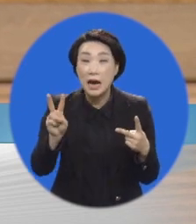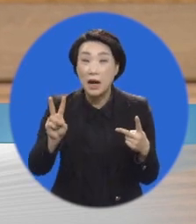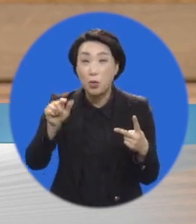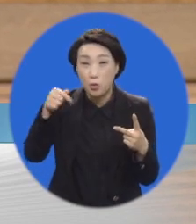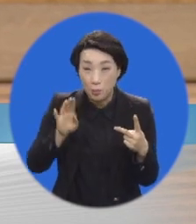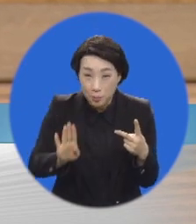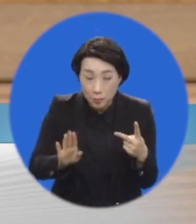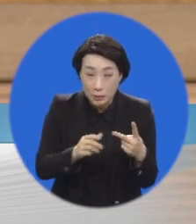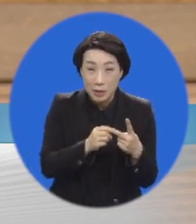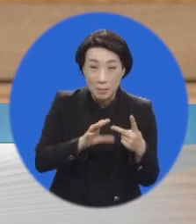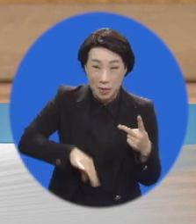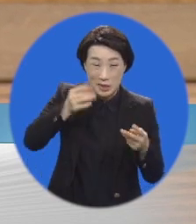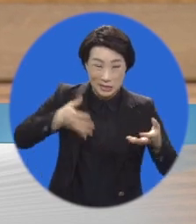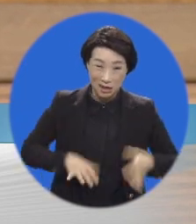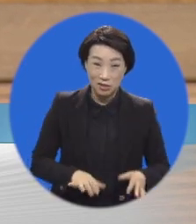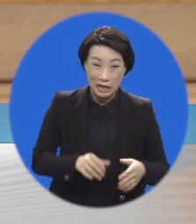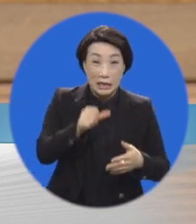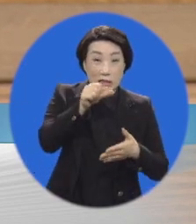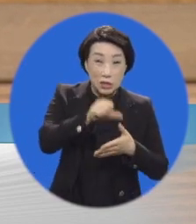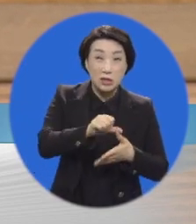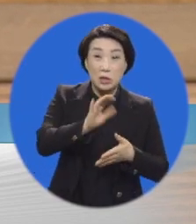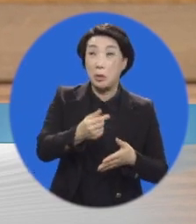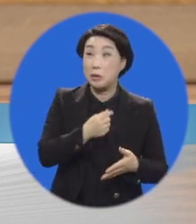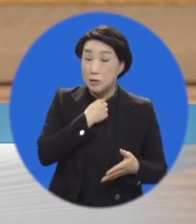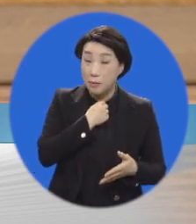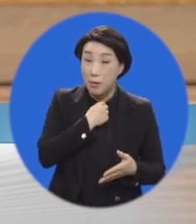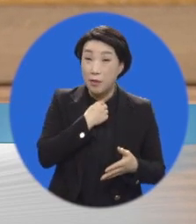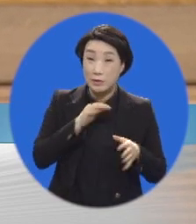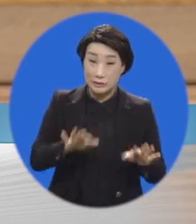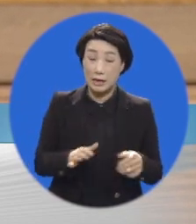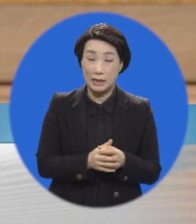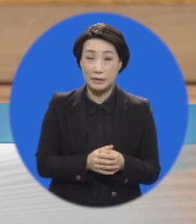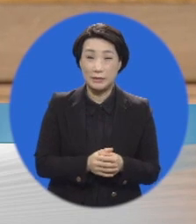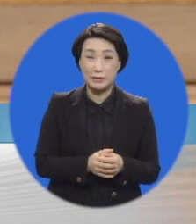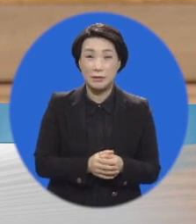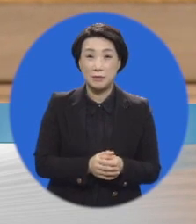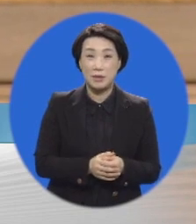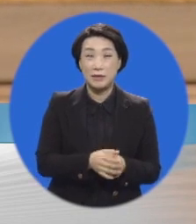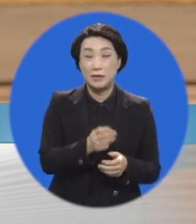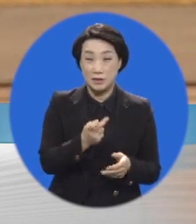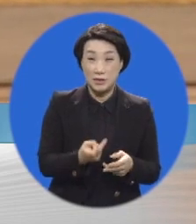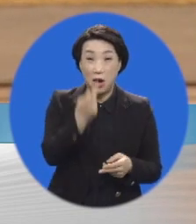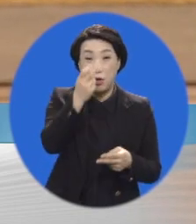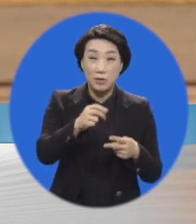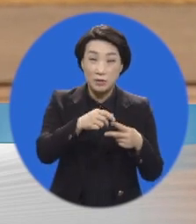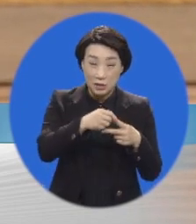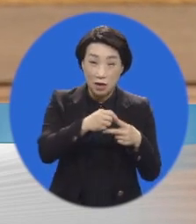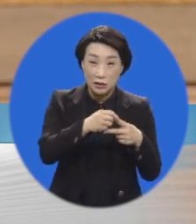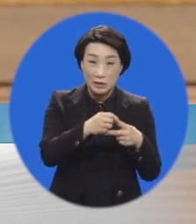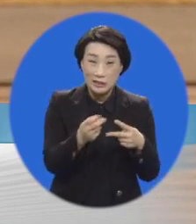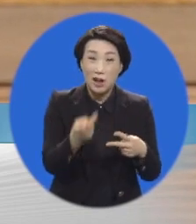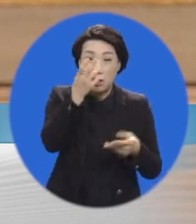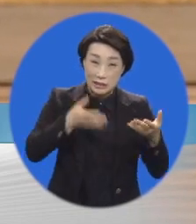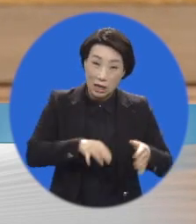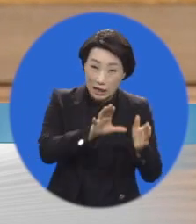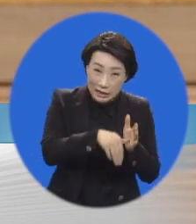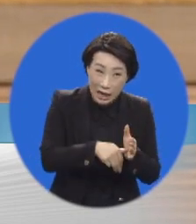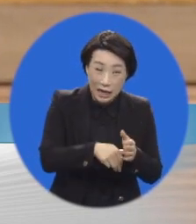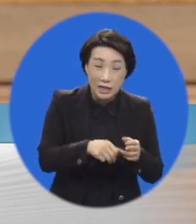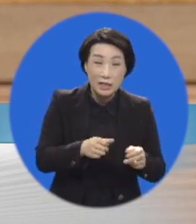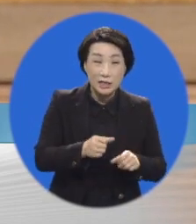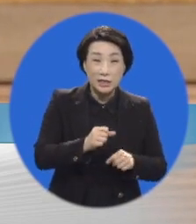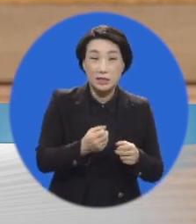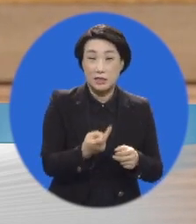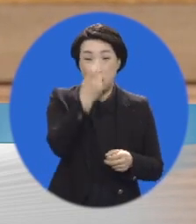먼저 나가서 장자가 되고 싶은 거예요. 그래서 그냥 형이 나가는데 형의